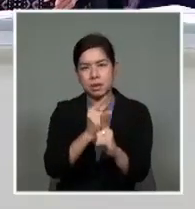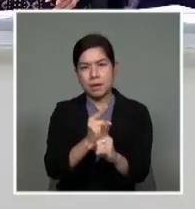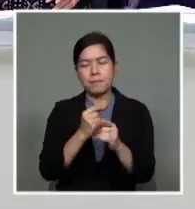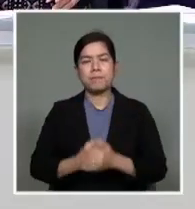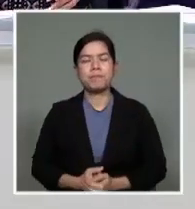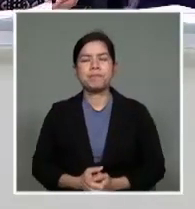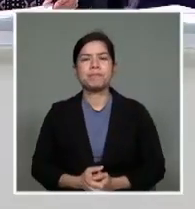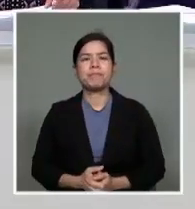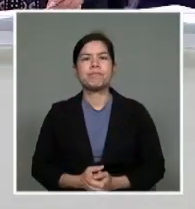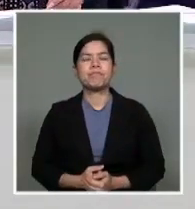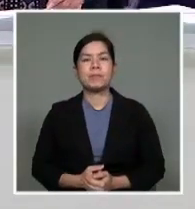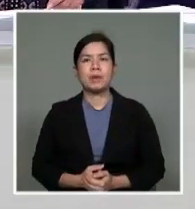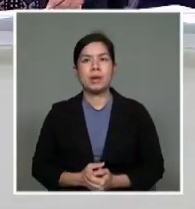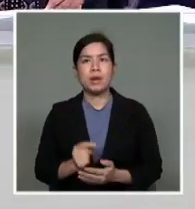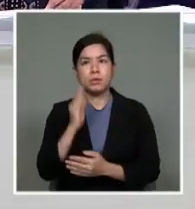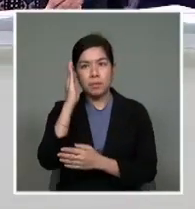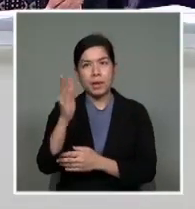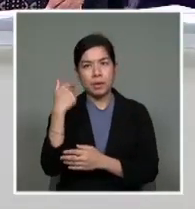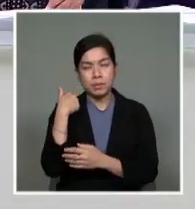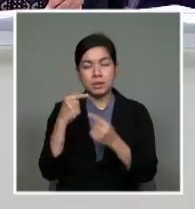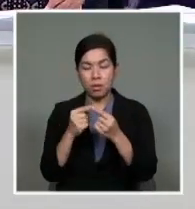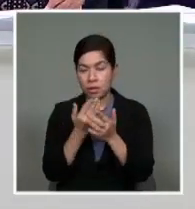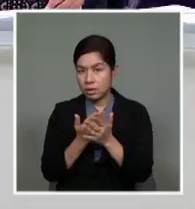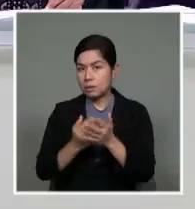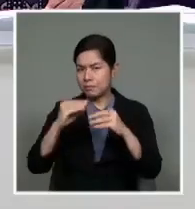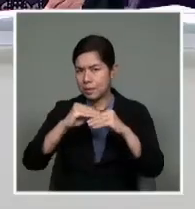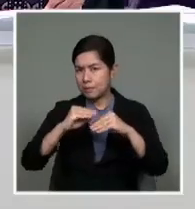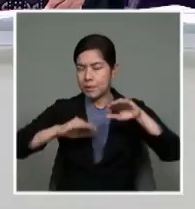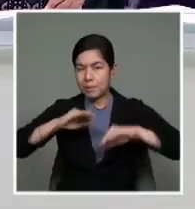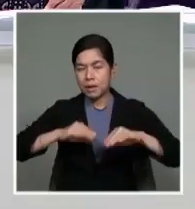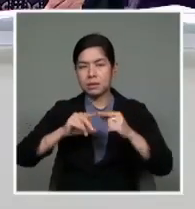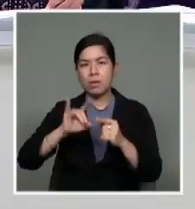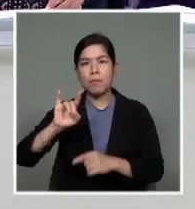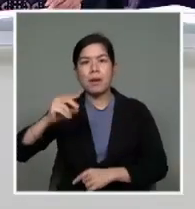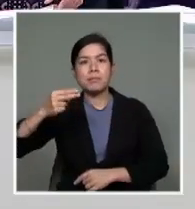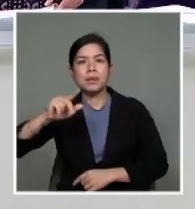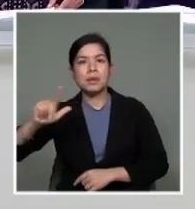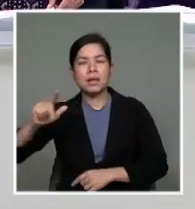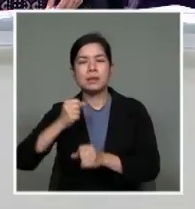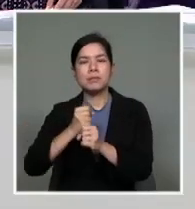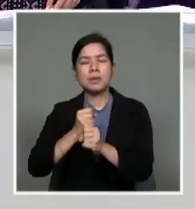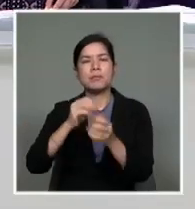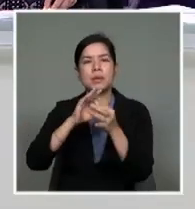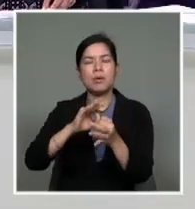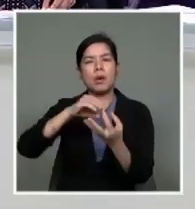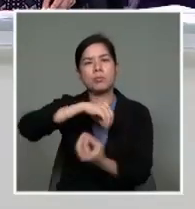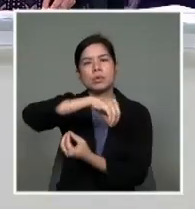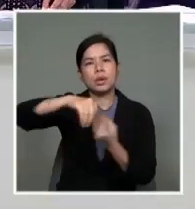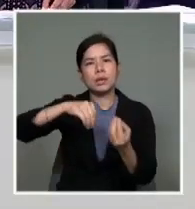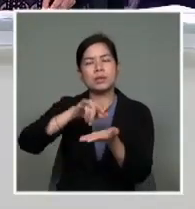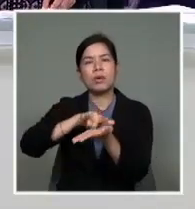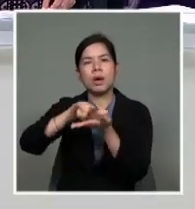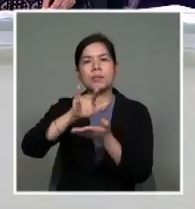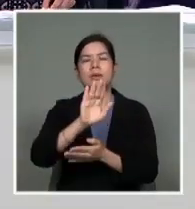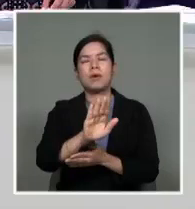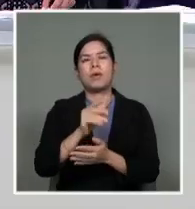แล้วประเด็นก็คือว่าเดี๋ยวจะต้องมีการใส่เงินเพิ่มอีกประมาณ 80,000 ล้านเพื่อที่จะมาทำธุรกิจการบินนะคะเดี๋ยวเรามาตรวจสอบเรื่องนี้กันค่ะ